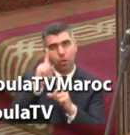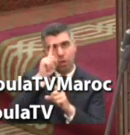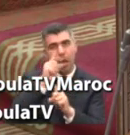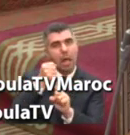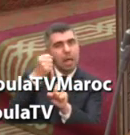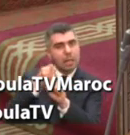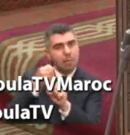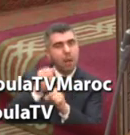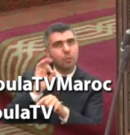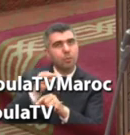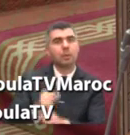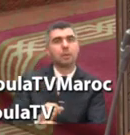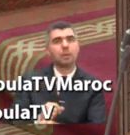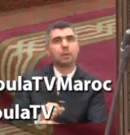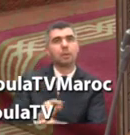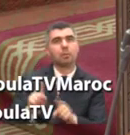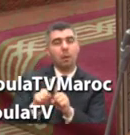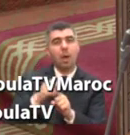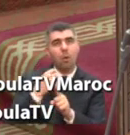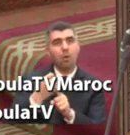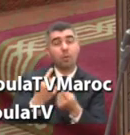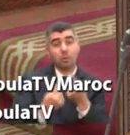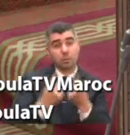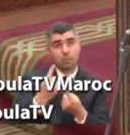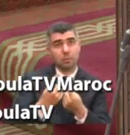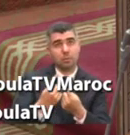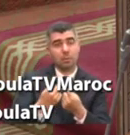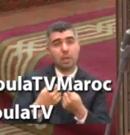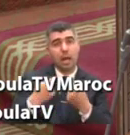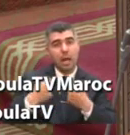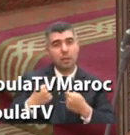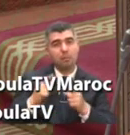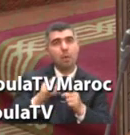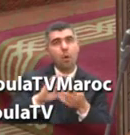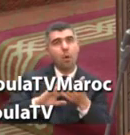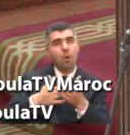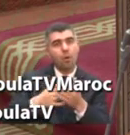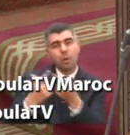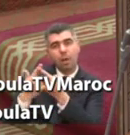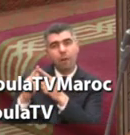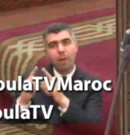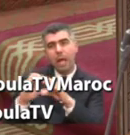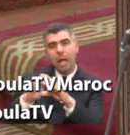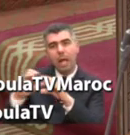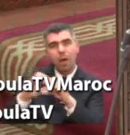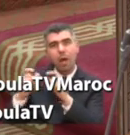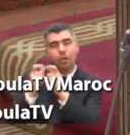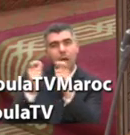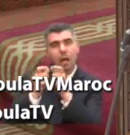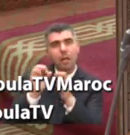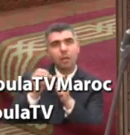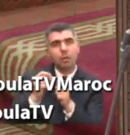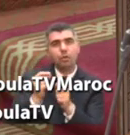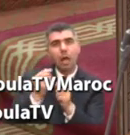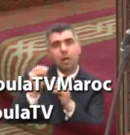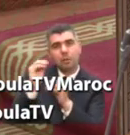فيه. والهامش ممكن نعطيكم نجيب لكم ها الرئيس هو نجيب له الهامش الان ملي بدينا الحوار مع الشركات. شكرا شكرا